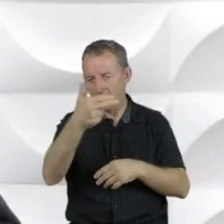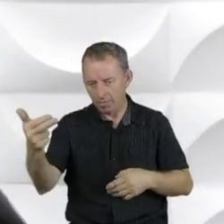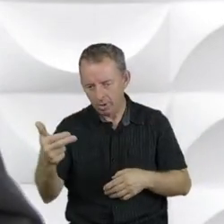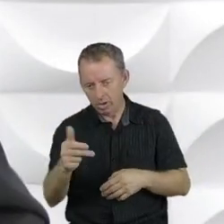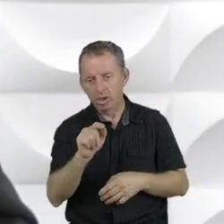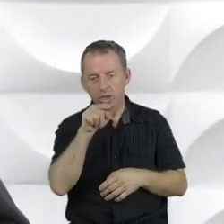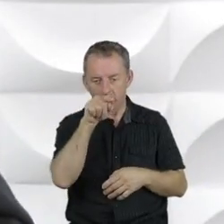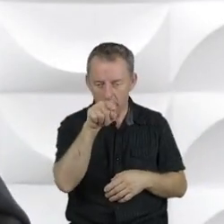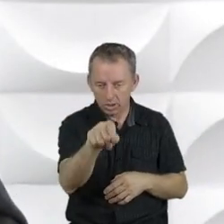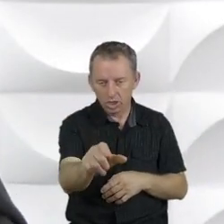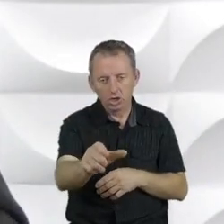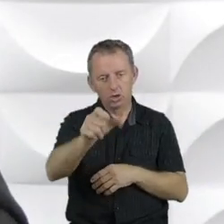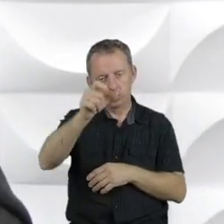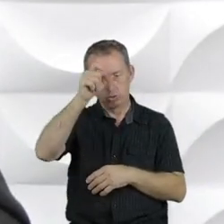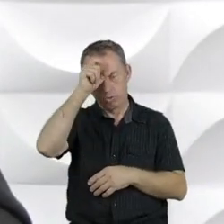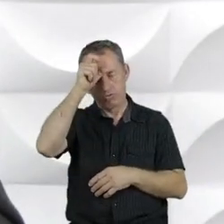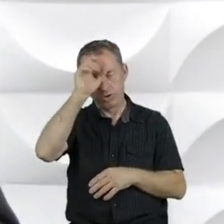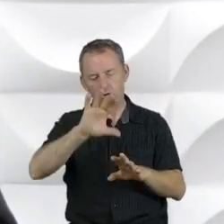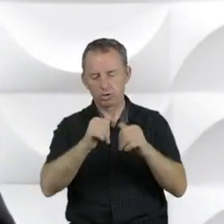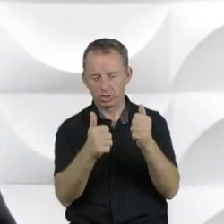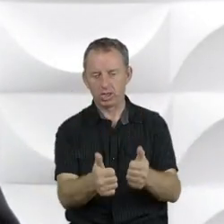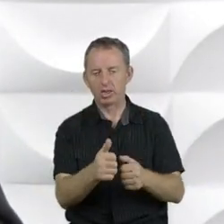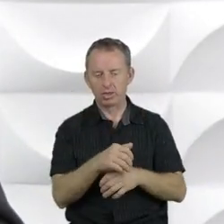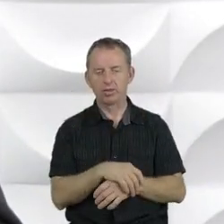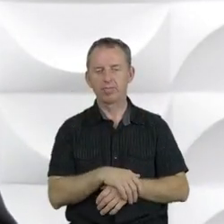ty, człowieku.